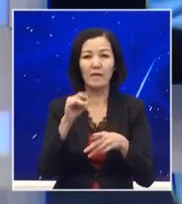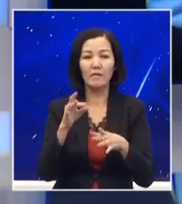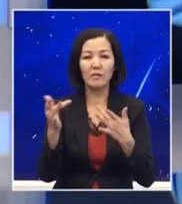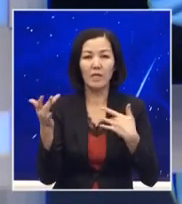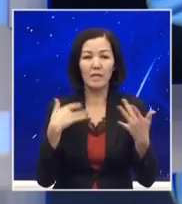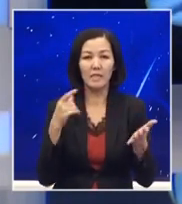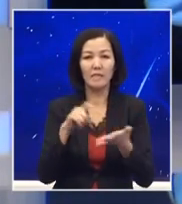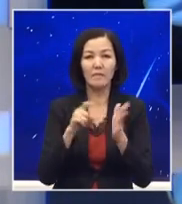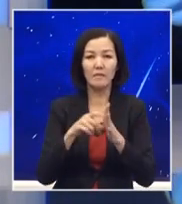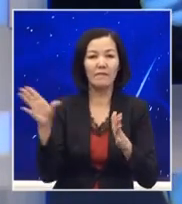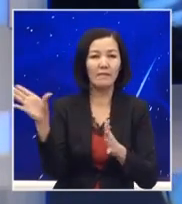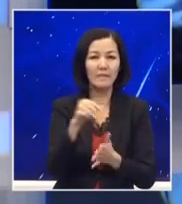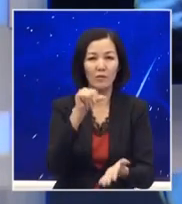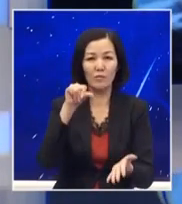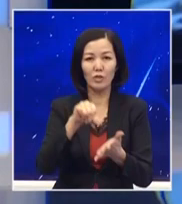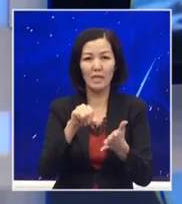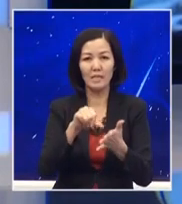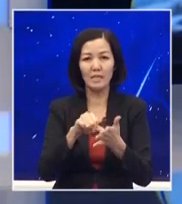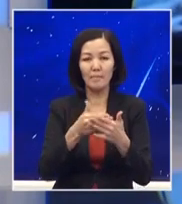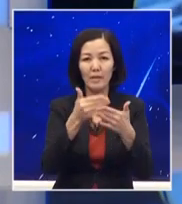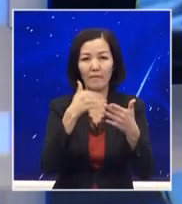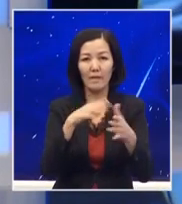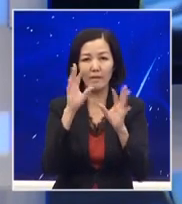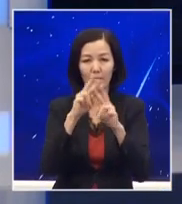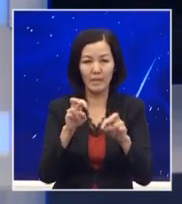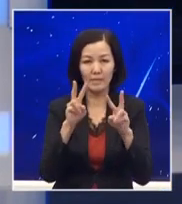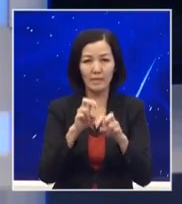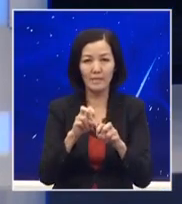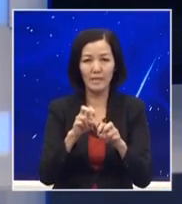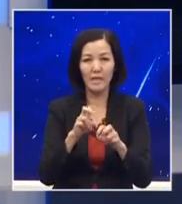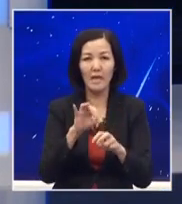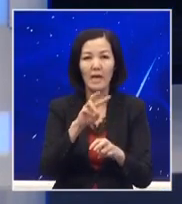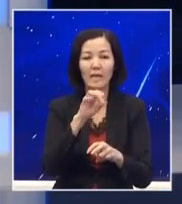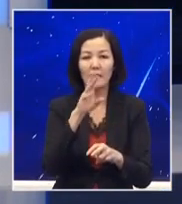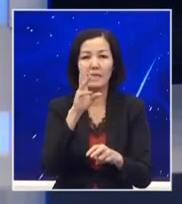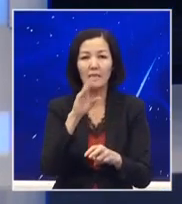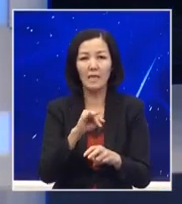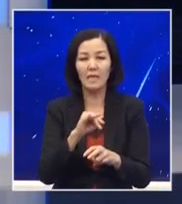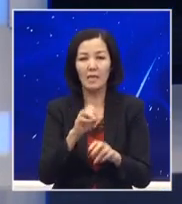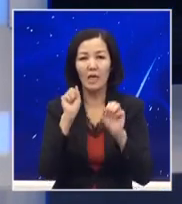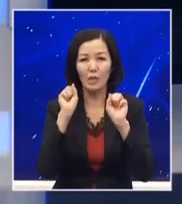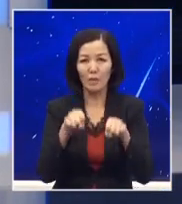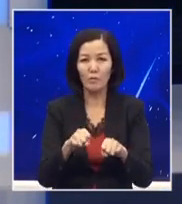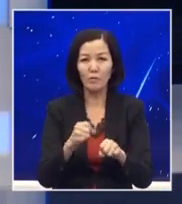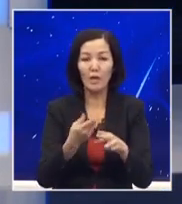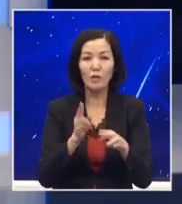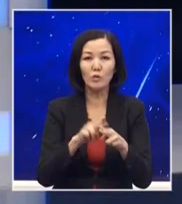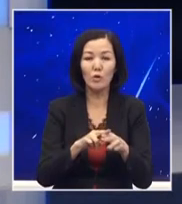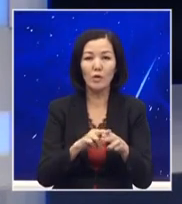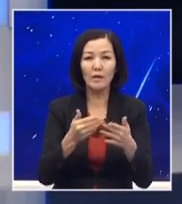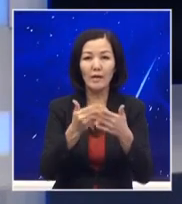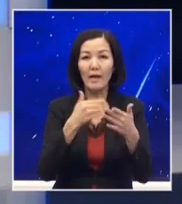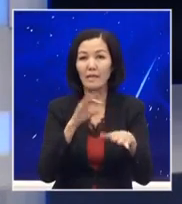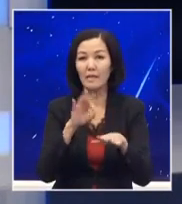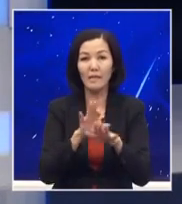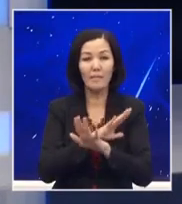зале. Все его участники прошли предварительное тестирование на наличие антител. Допускались только люди, ранее не